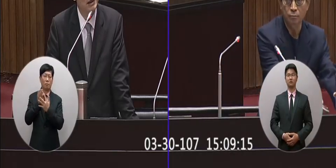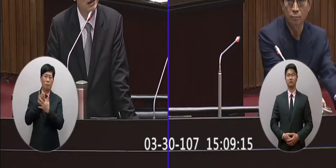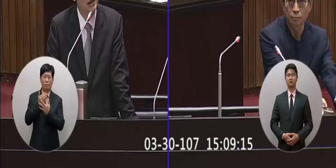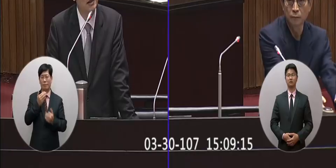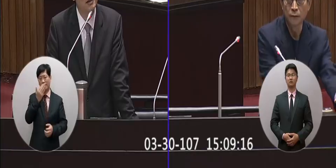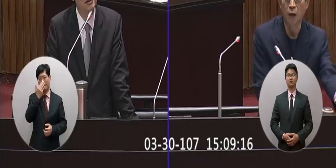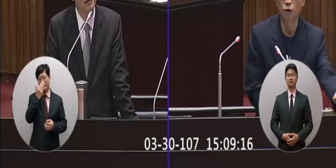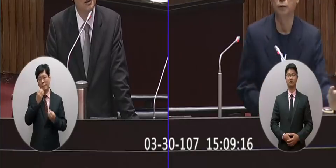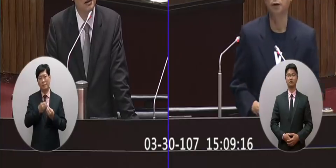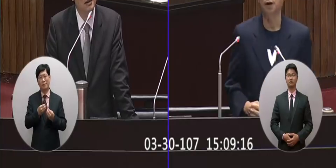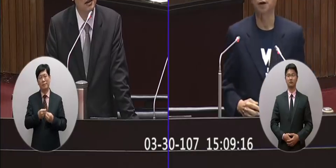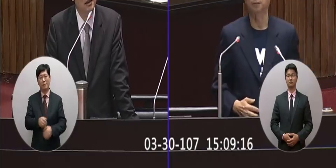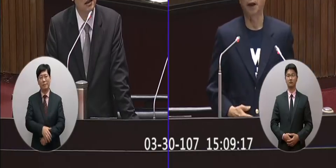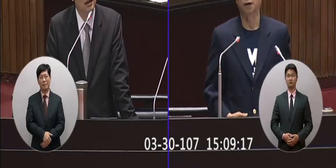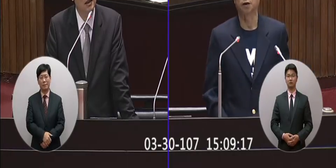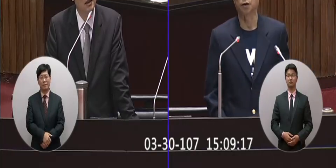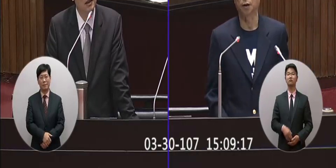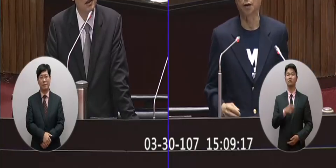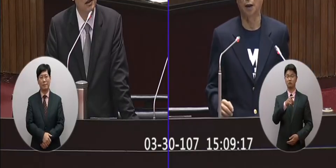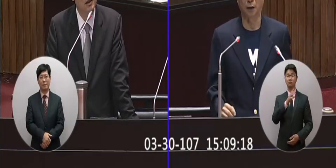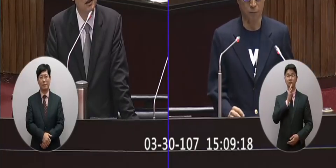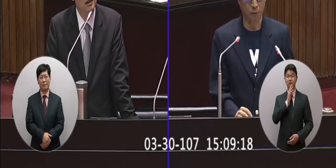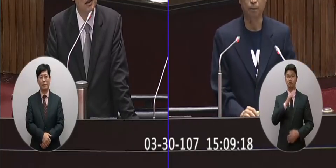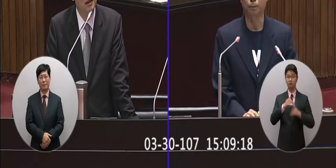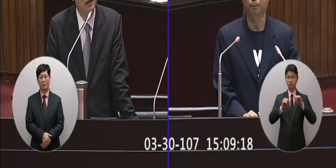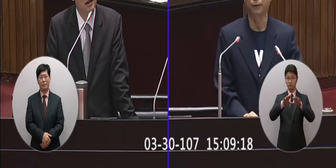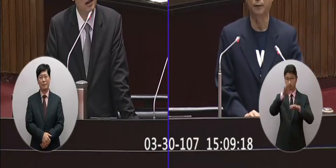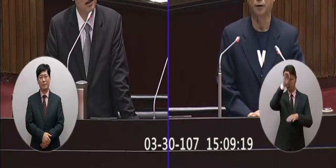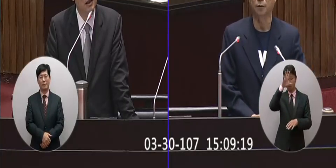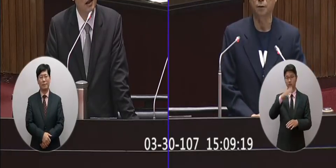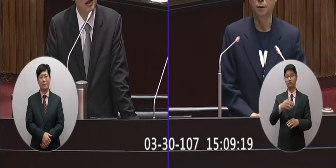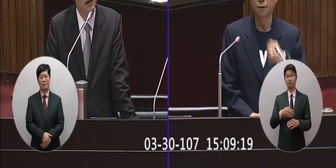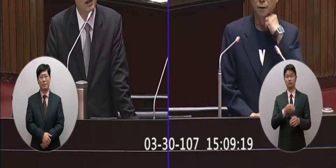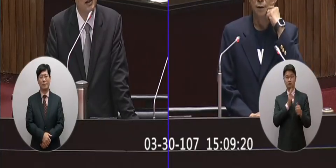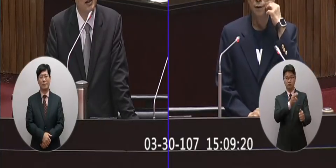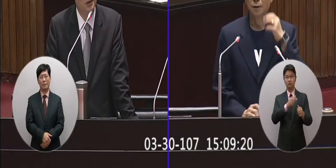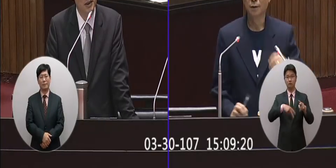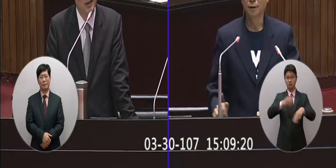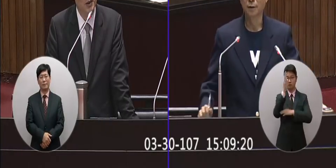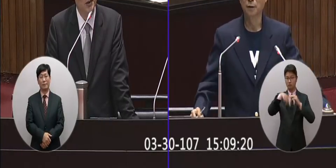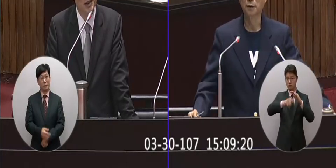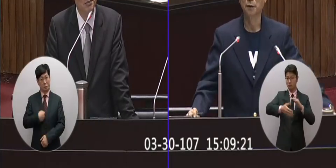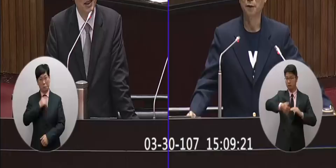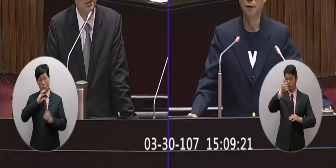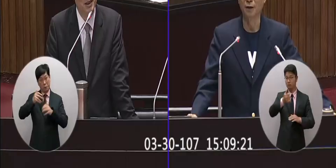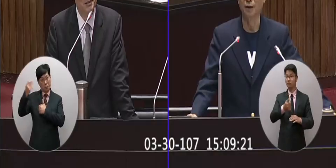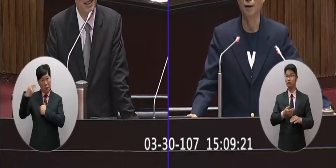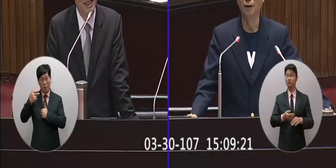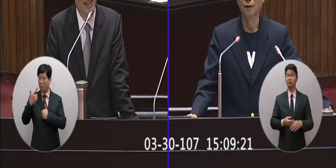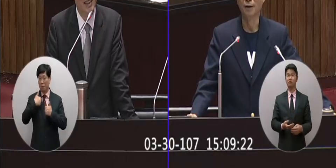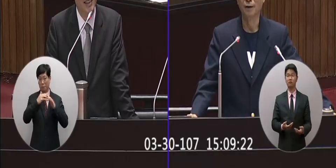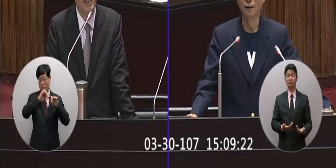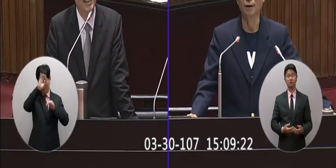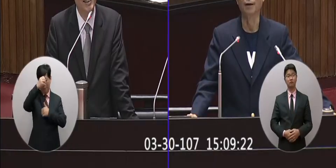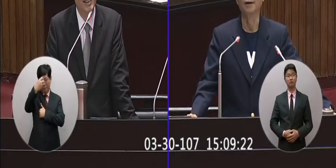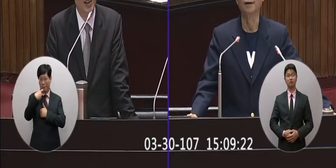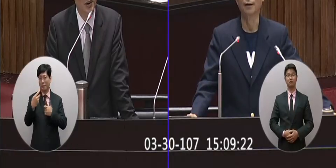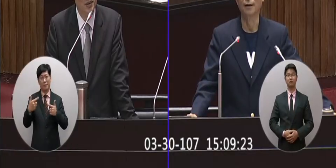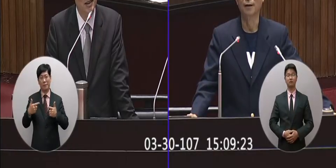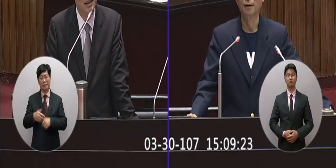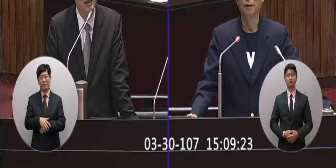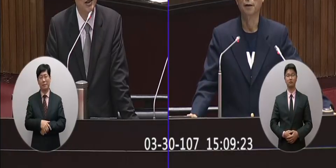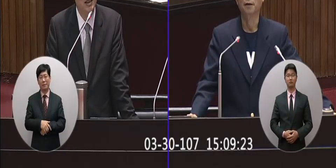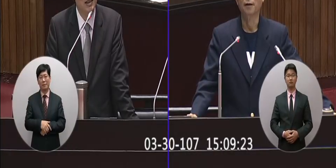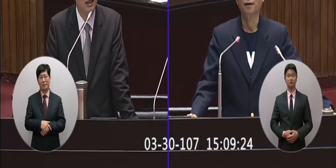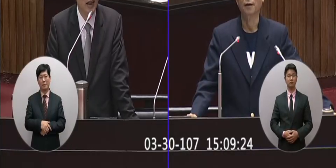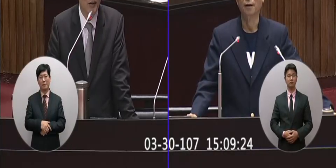便表示意见。 啊，你是民进党指派的行政院长啊，怎么 不方便指、 我是总统任命，不是民进党。